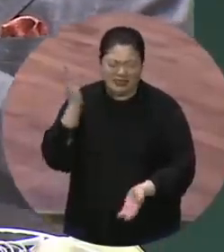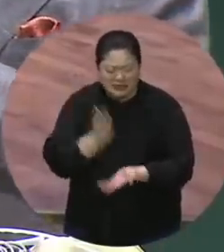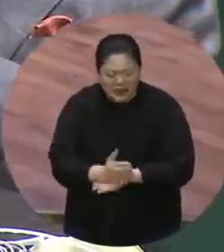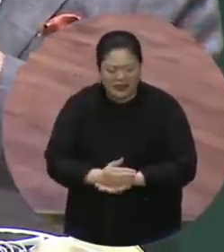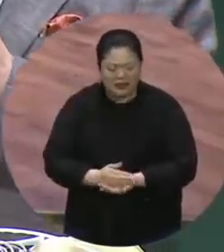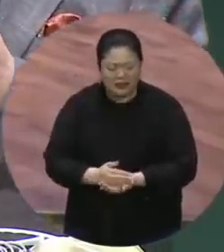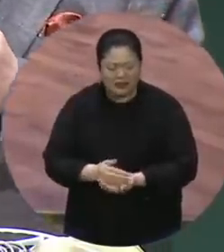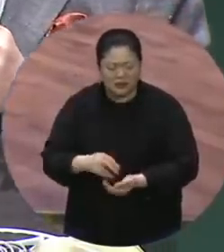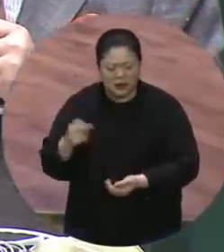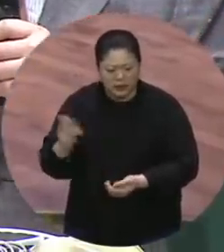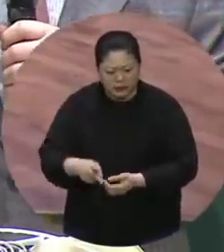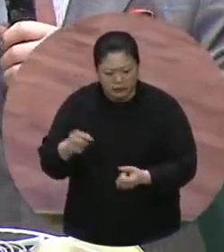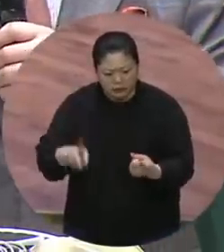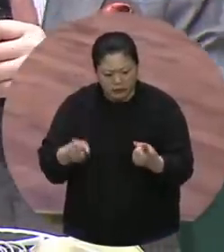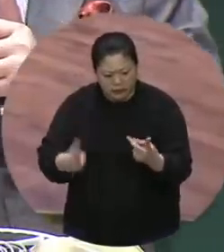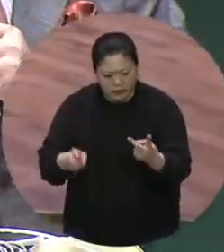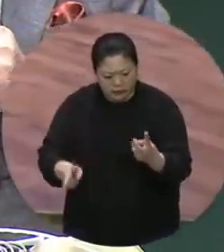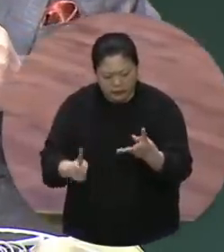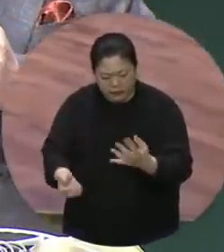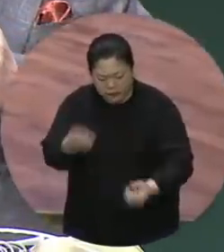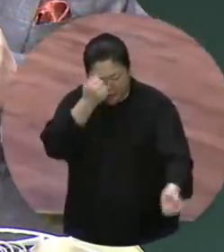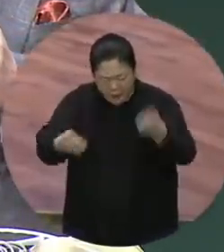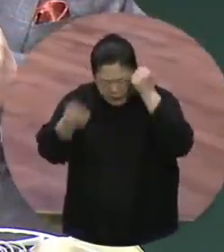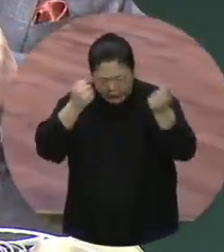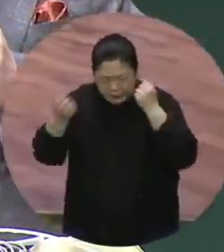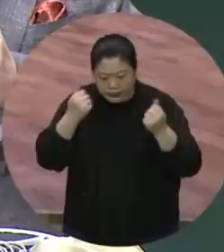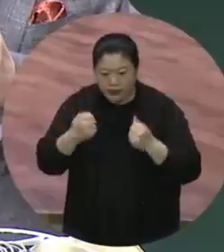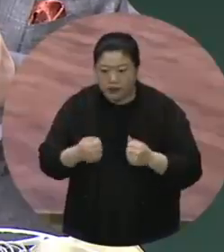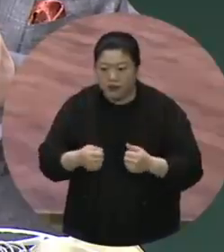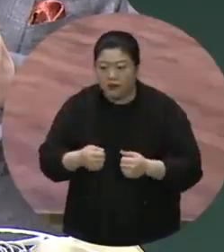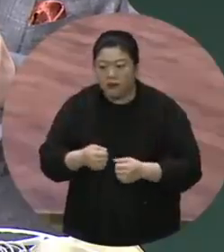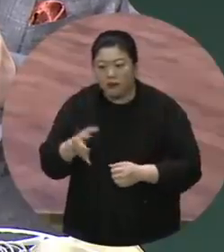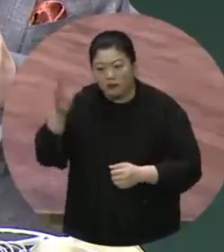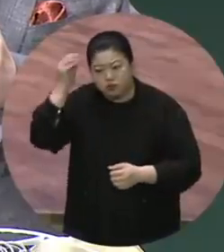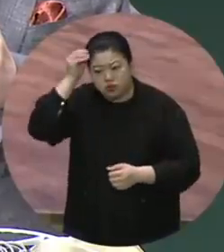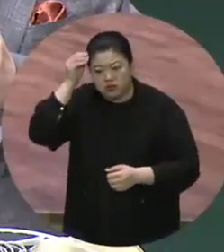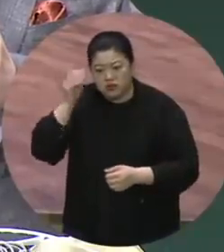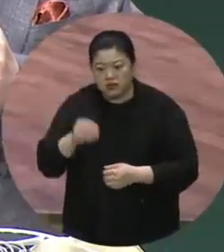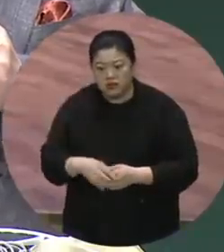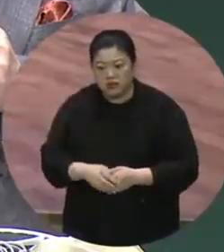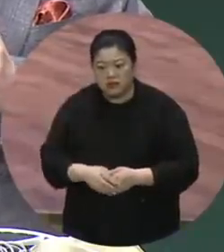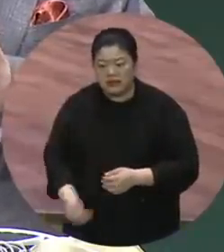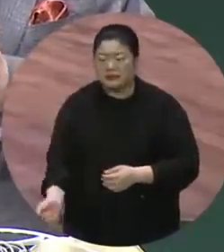덩신 취급받으면서 가만히 있어. 하나님 앞에 기도하고 이면계약 가진 사람은요